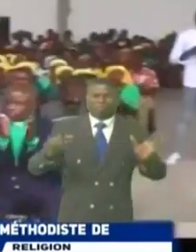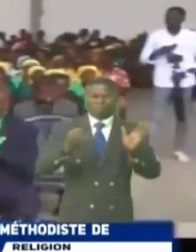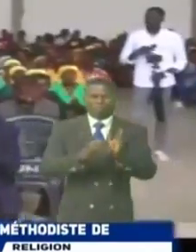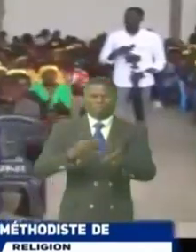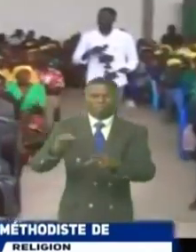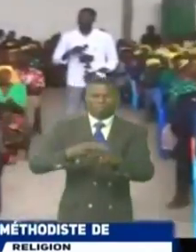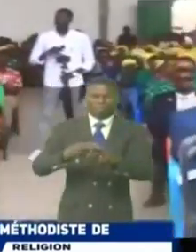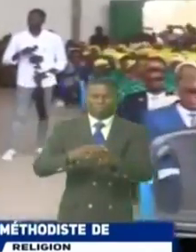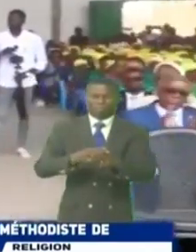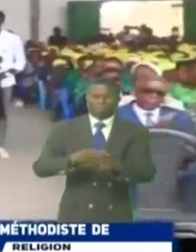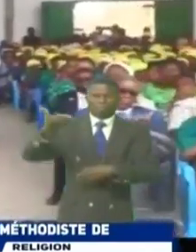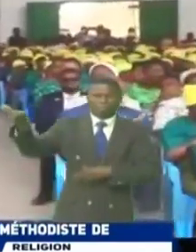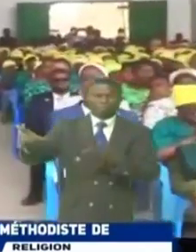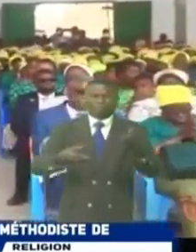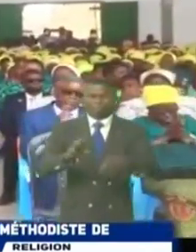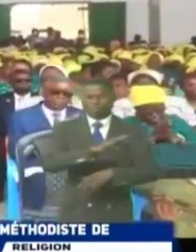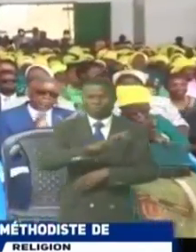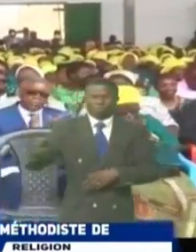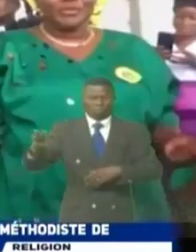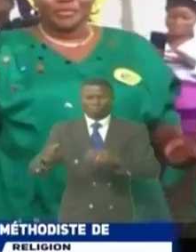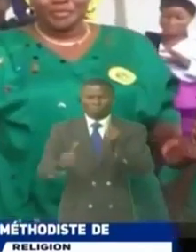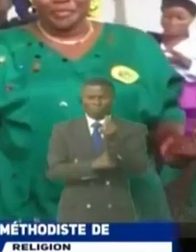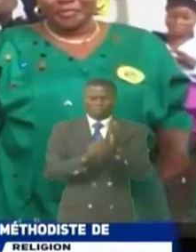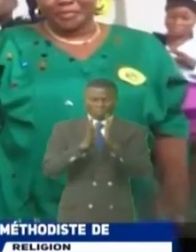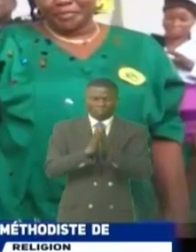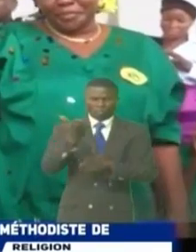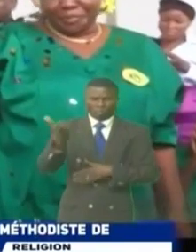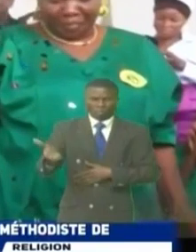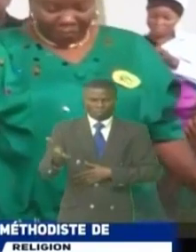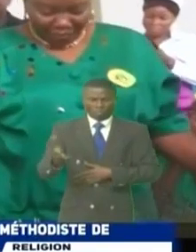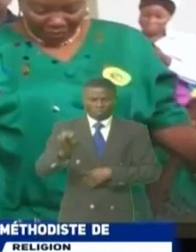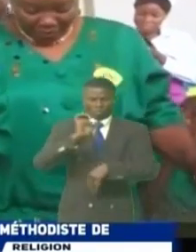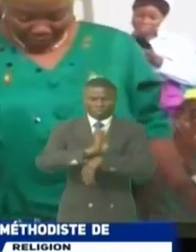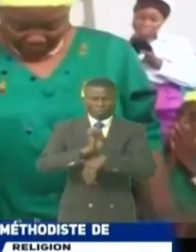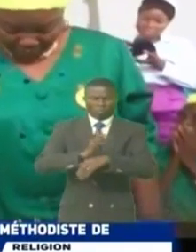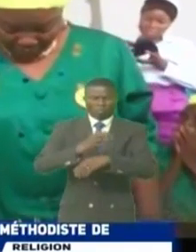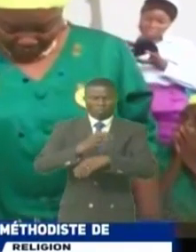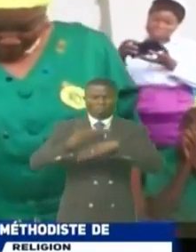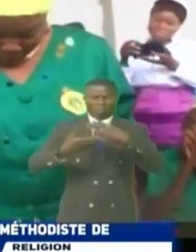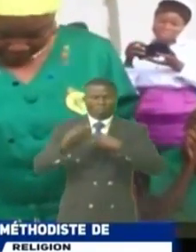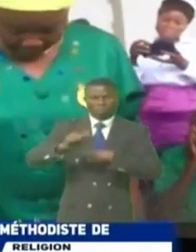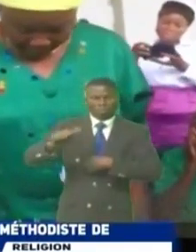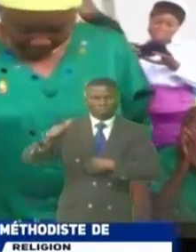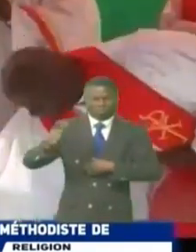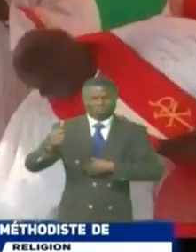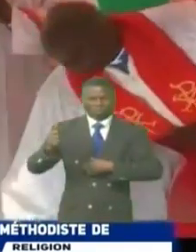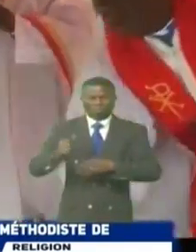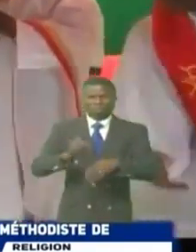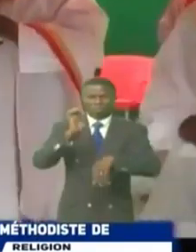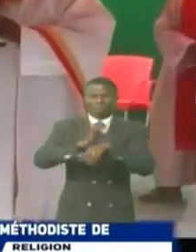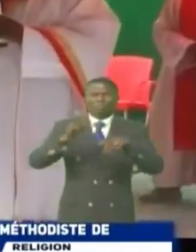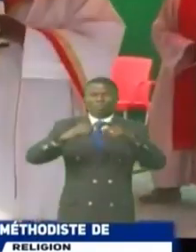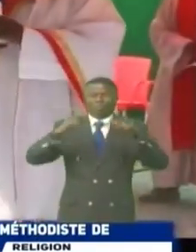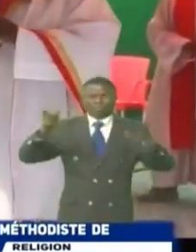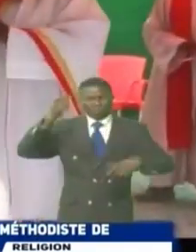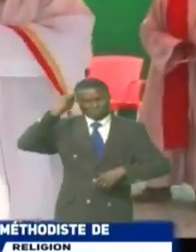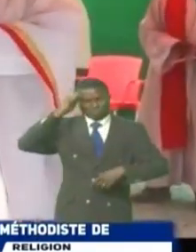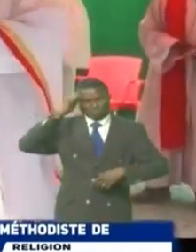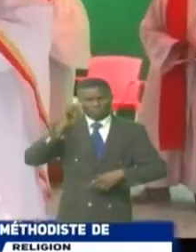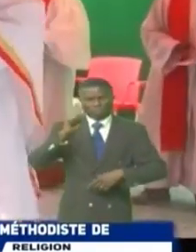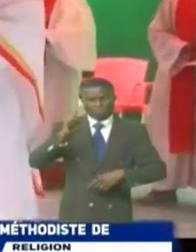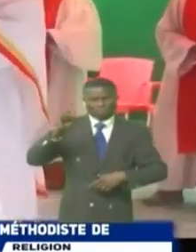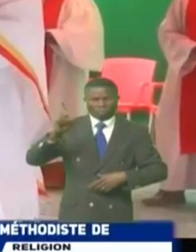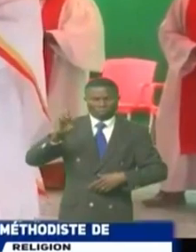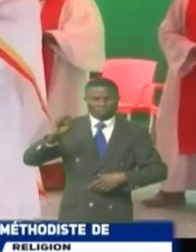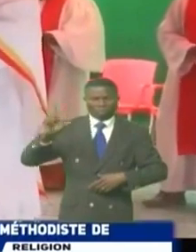une capacité de 3000 places assises. Ce temple construit sur fonds propres, baptisé la cathédrale mémoriale Adel Kaïnda Maïna,